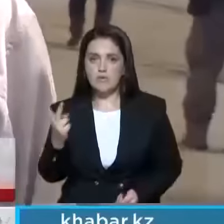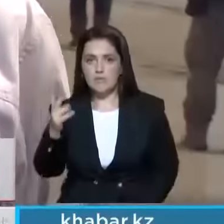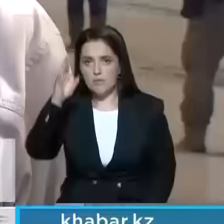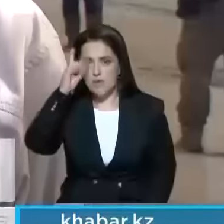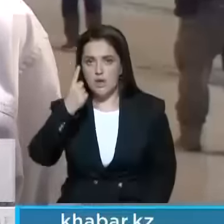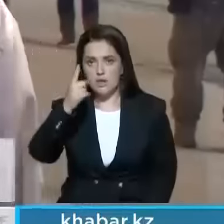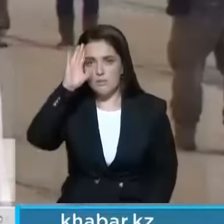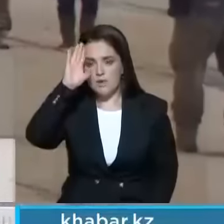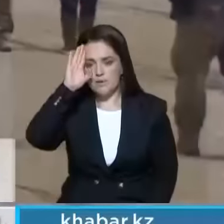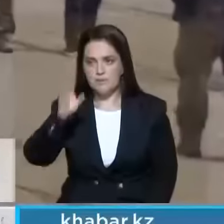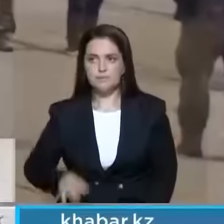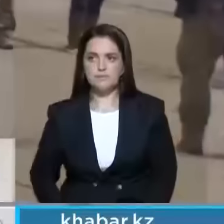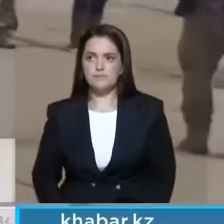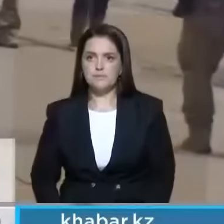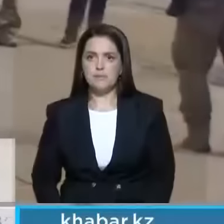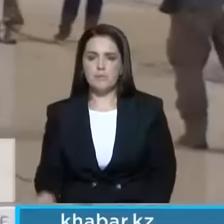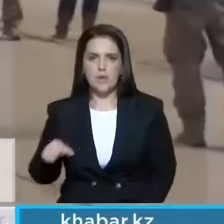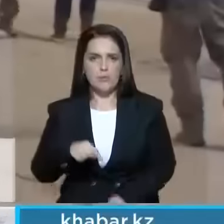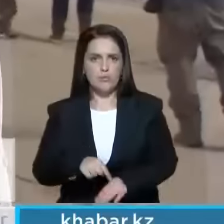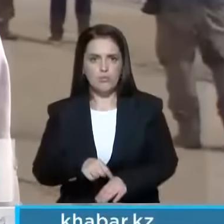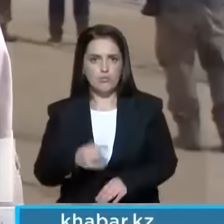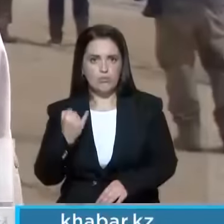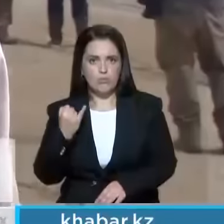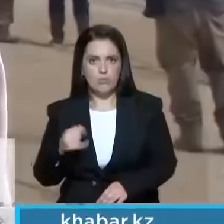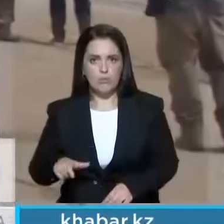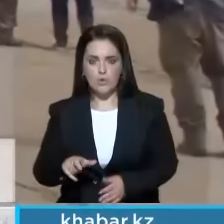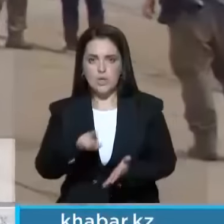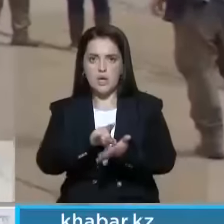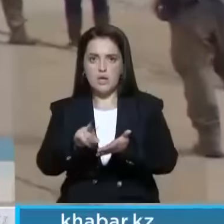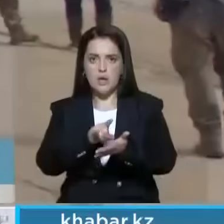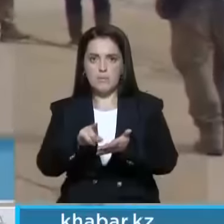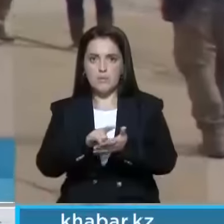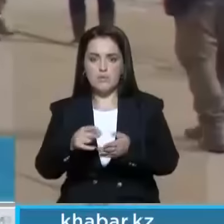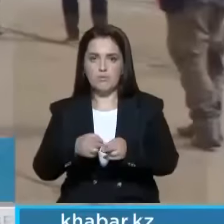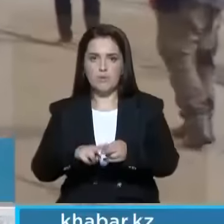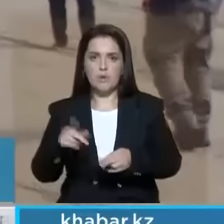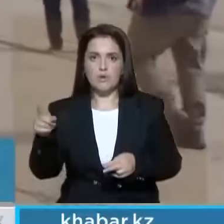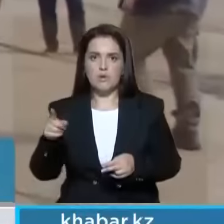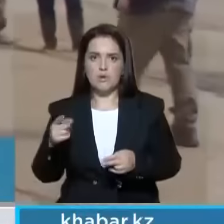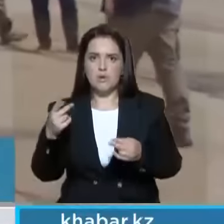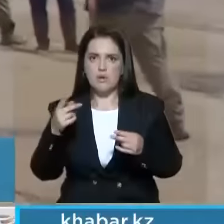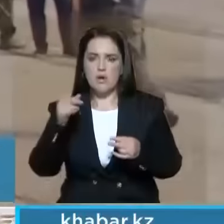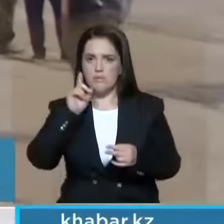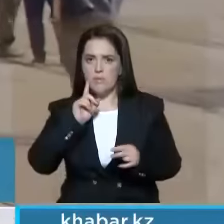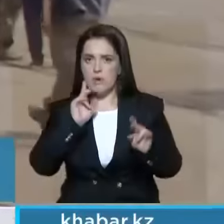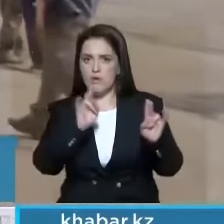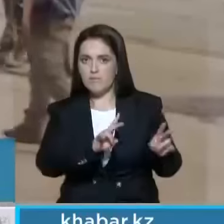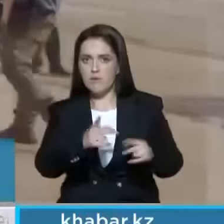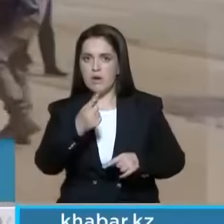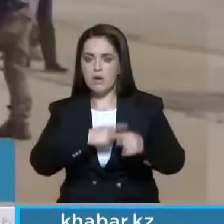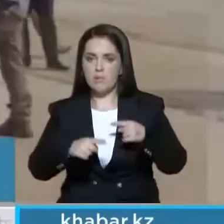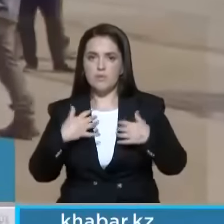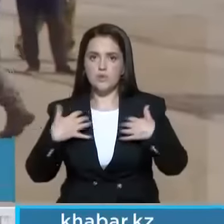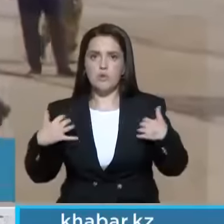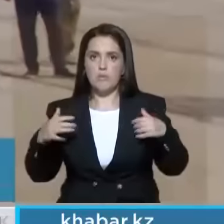из краснокнижных пассажиров почувствовал себя плохо по пути в аэропорт, так как это состояние угрожало жизни жеребца, мы его не стали брать на борт и вернули в зоопарк.